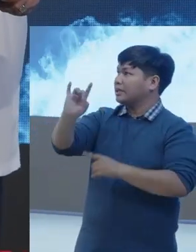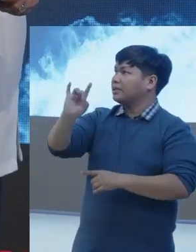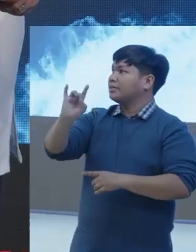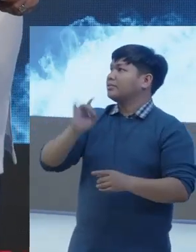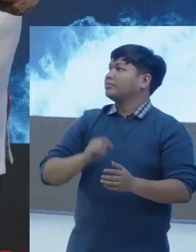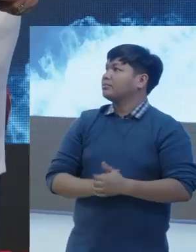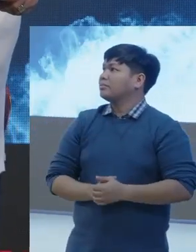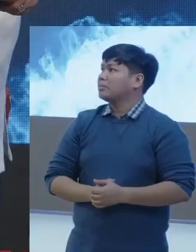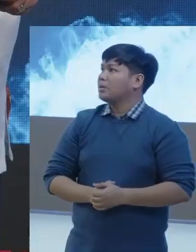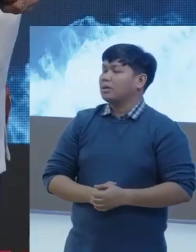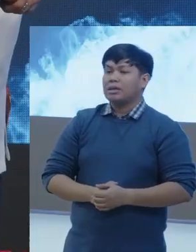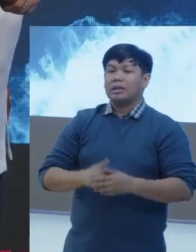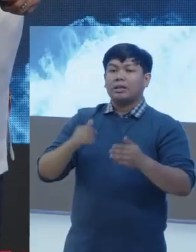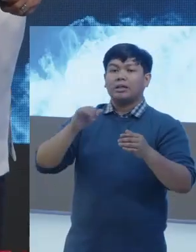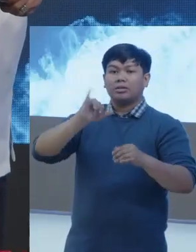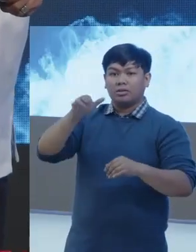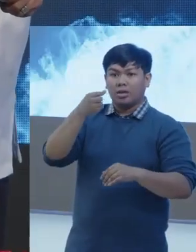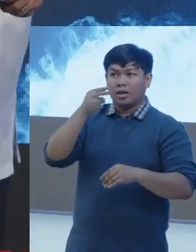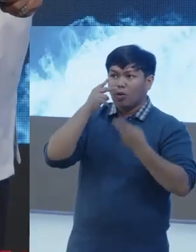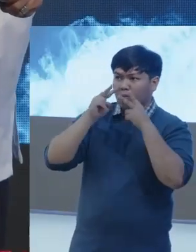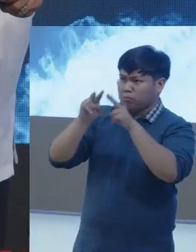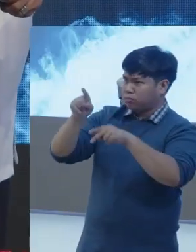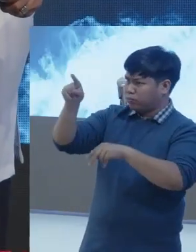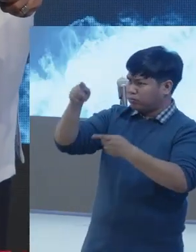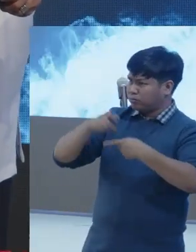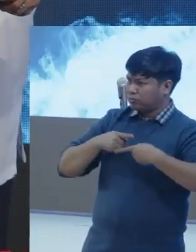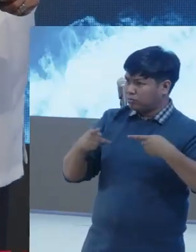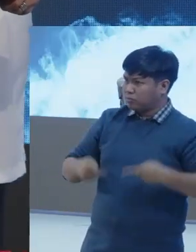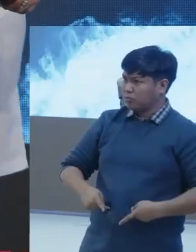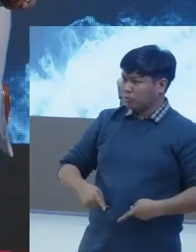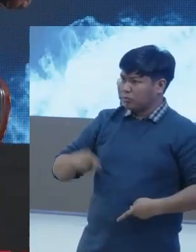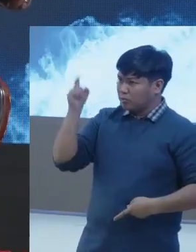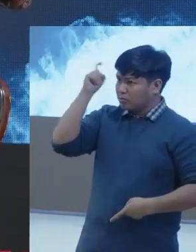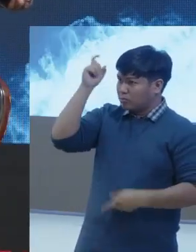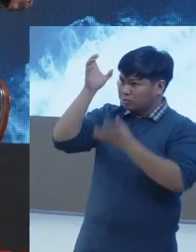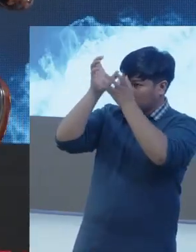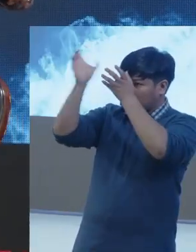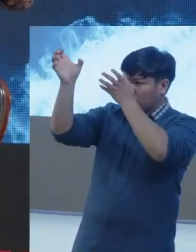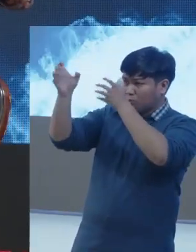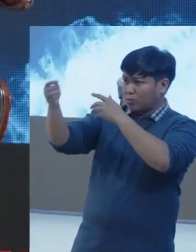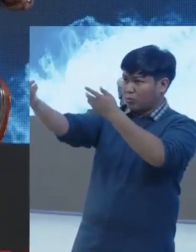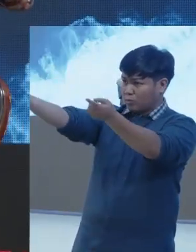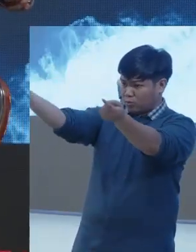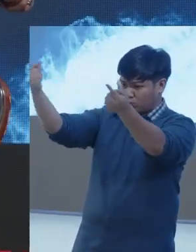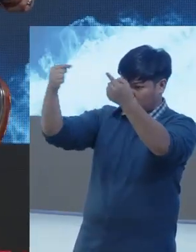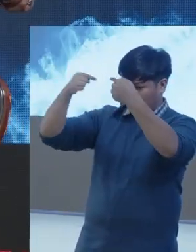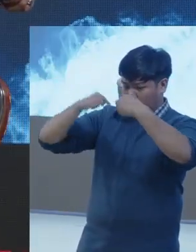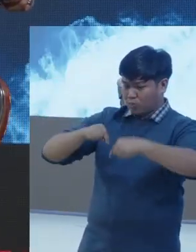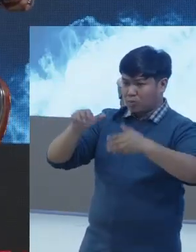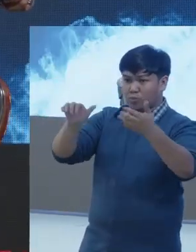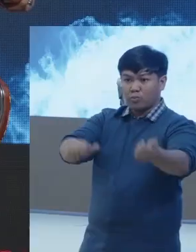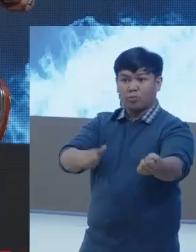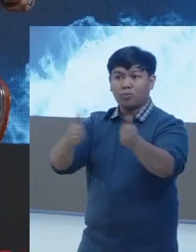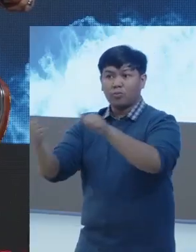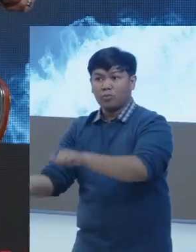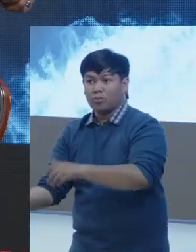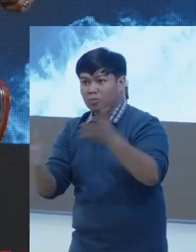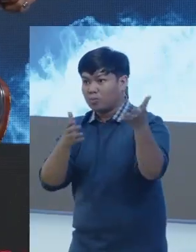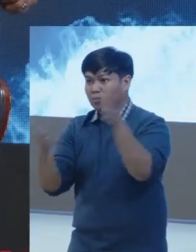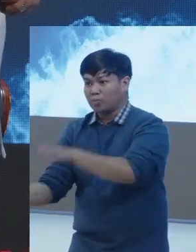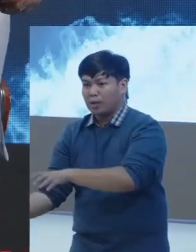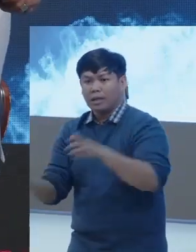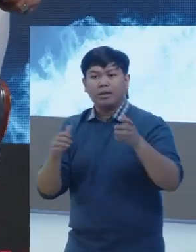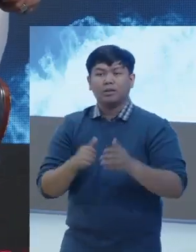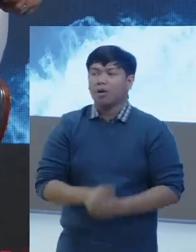7-8, but when he saw many of the Pharisees and Sadducees coming to his baptism, nagbabautismo siya eh, he